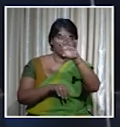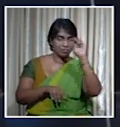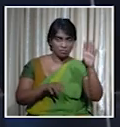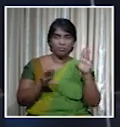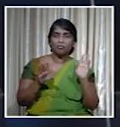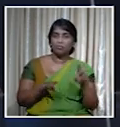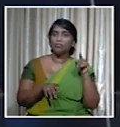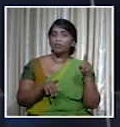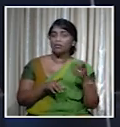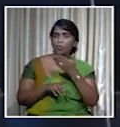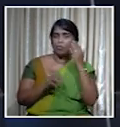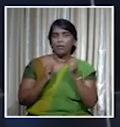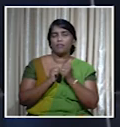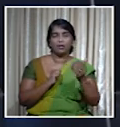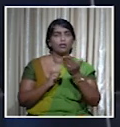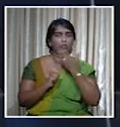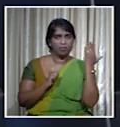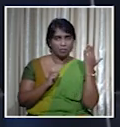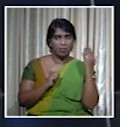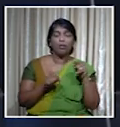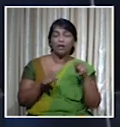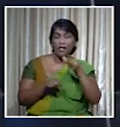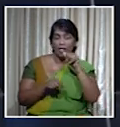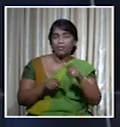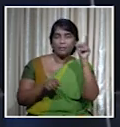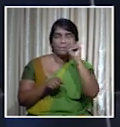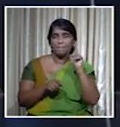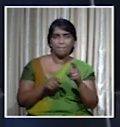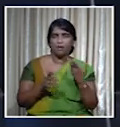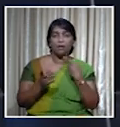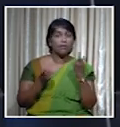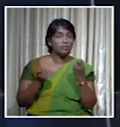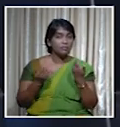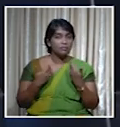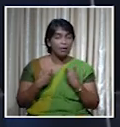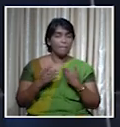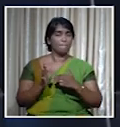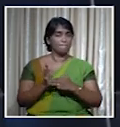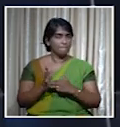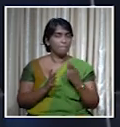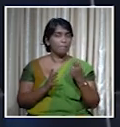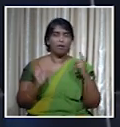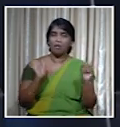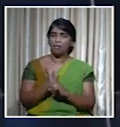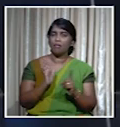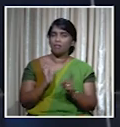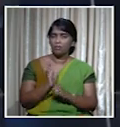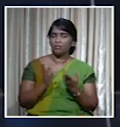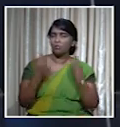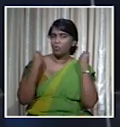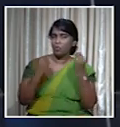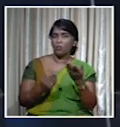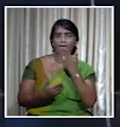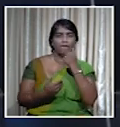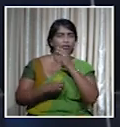කරාම ඔවුන්ට ඕන දේවල් කරගන්න පුළුවන්. මේක තමයි ඇත්ත ප්‍රශ්නේ. ඒත් අපේ රටේ සල්ලි මිලියන ගාණක්, ලක්ෂ ගාණක් අපරාධේ